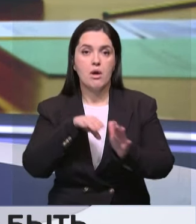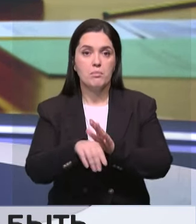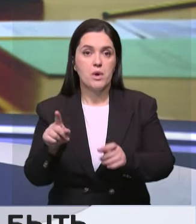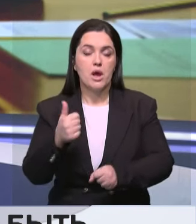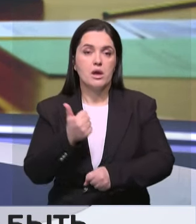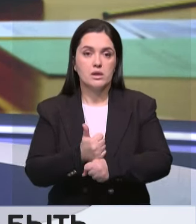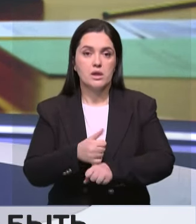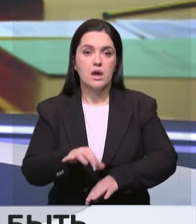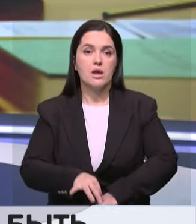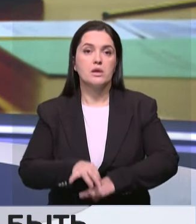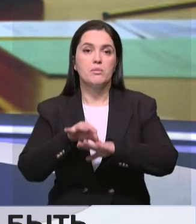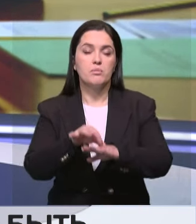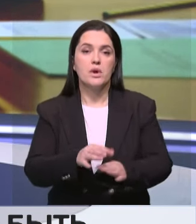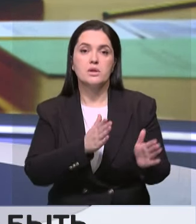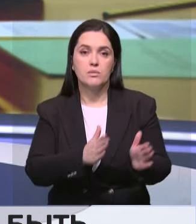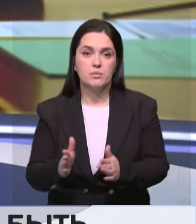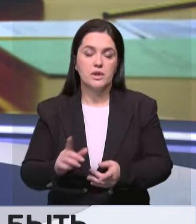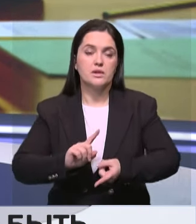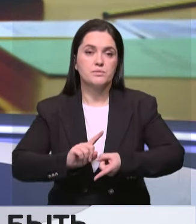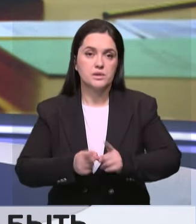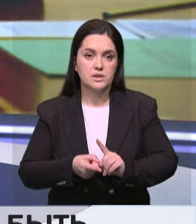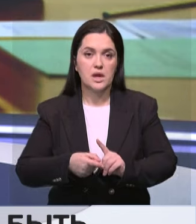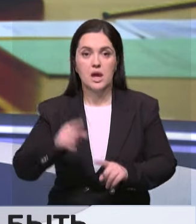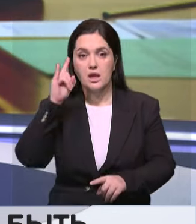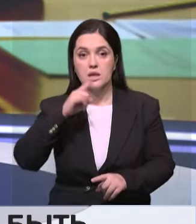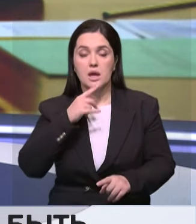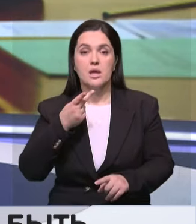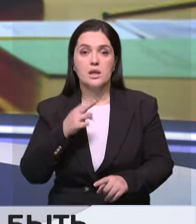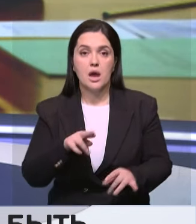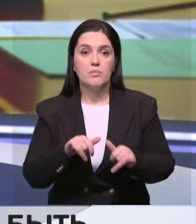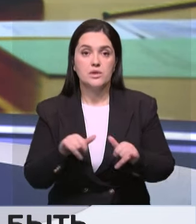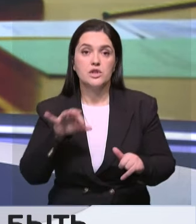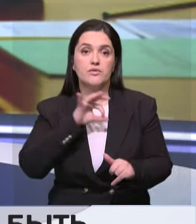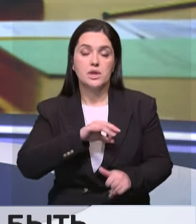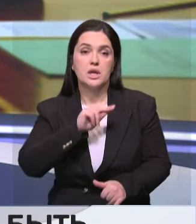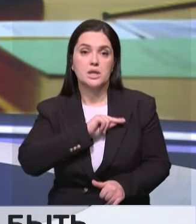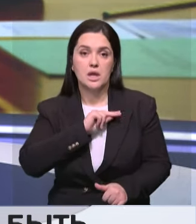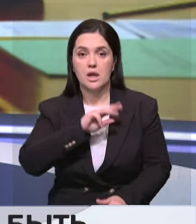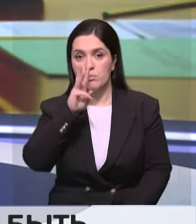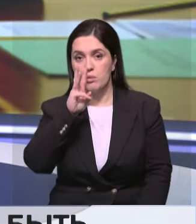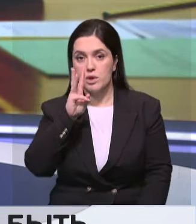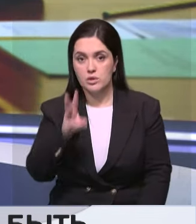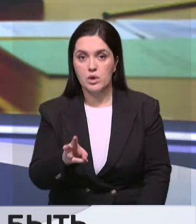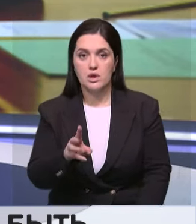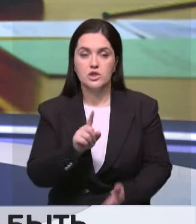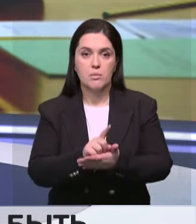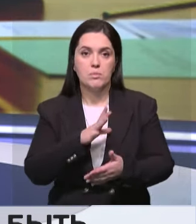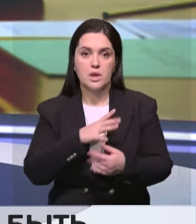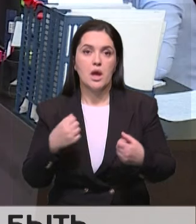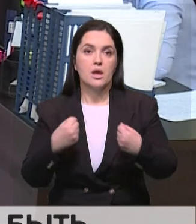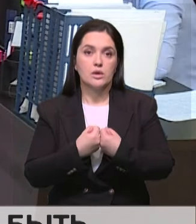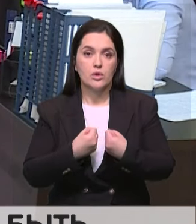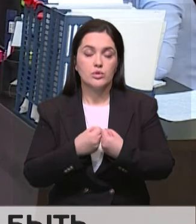подчеркнул, госслужащие – одни из главных проводников системных преобразований в стране. Для повышения эффективности их работы оплата труда должна